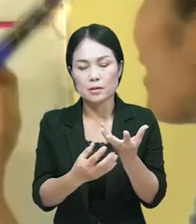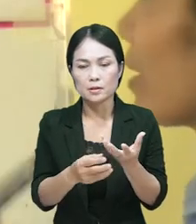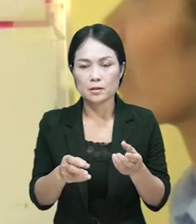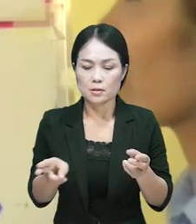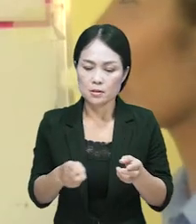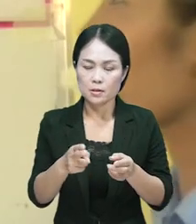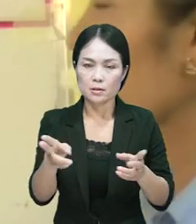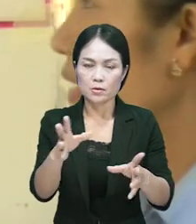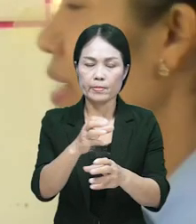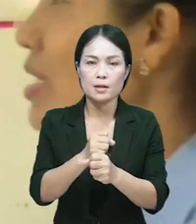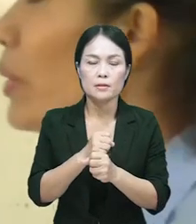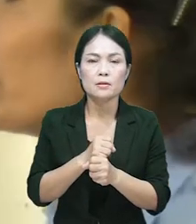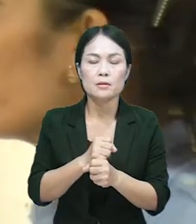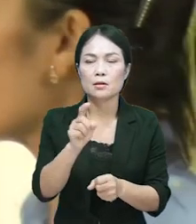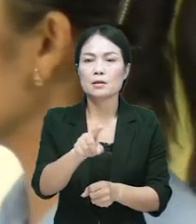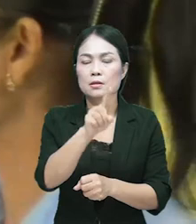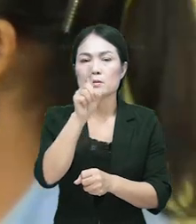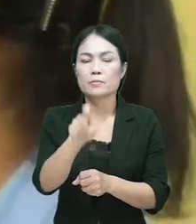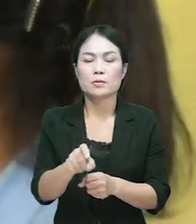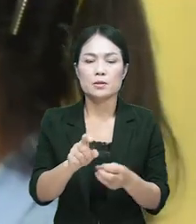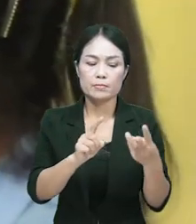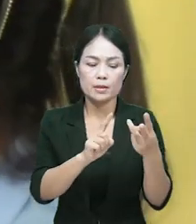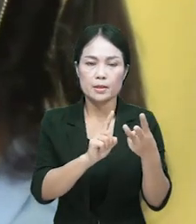បានសំណួរទី3